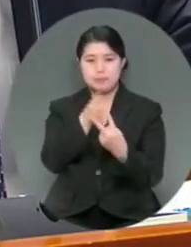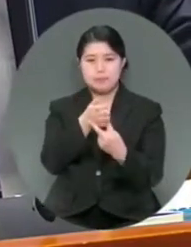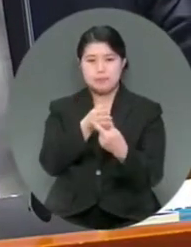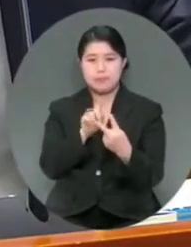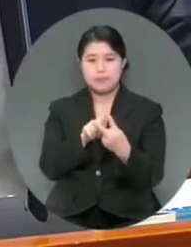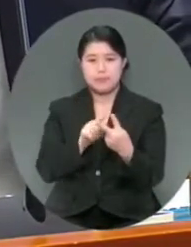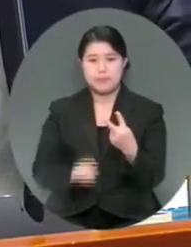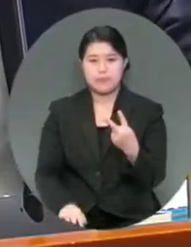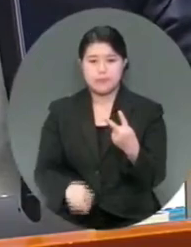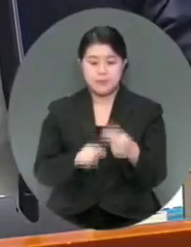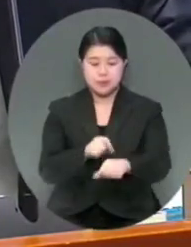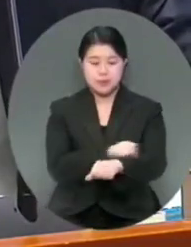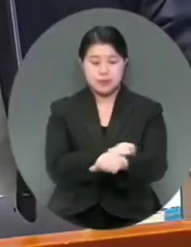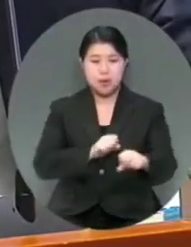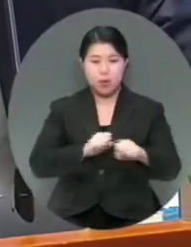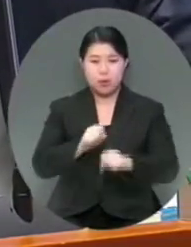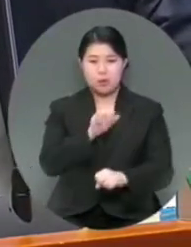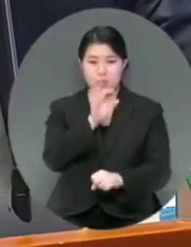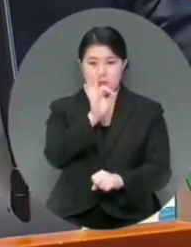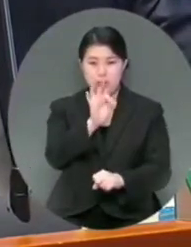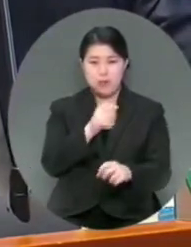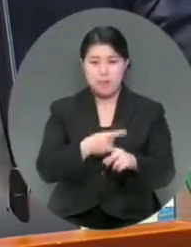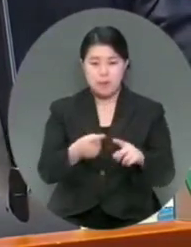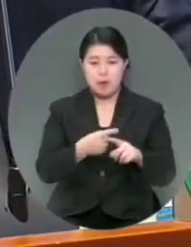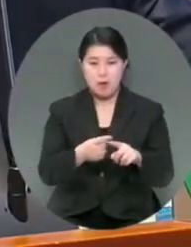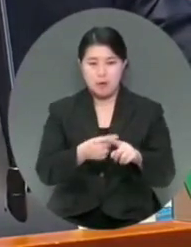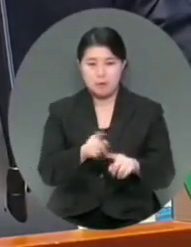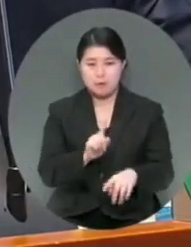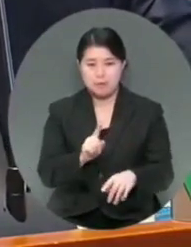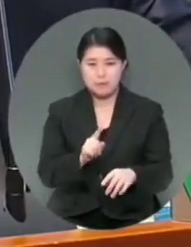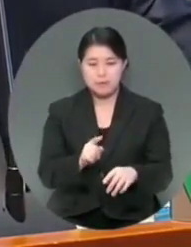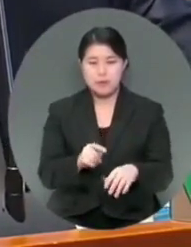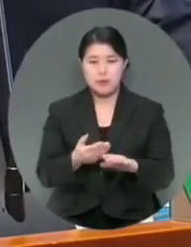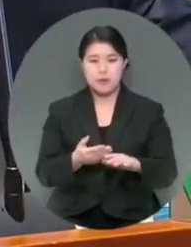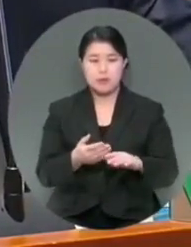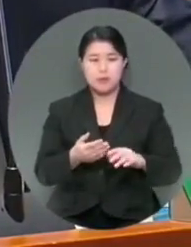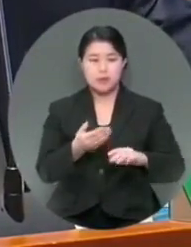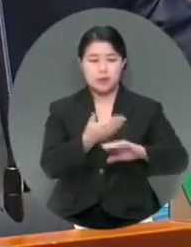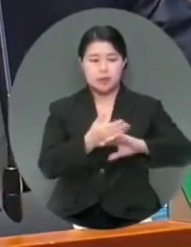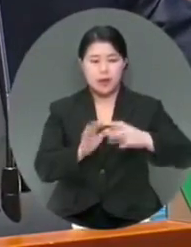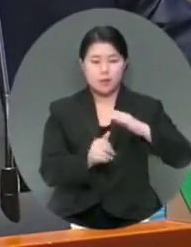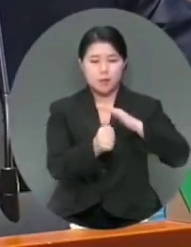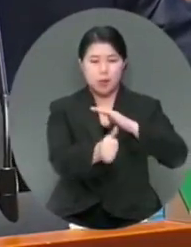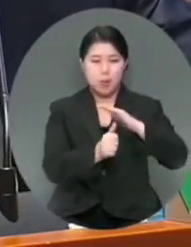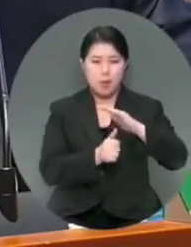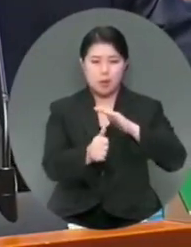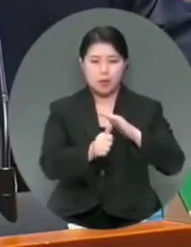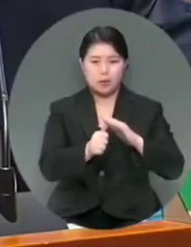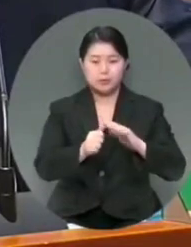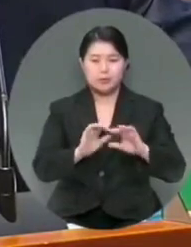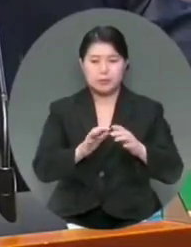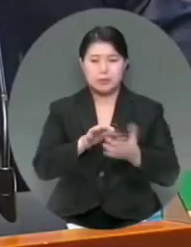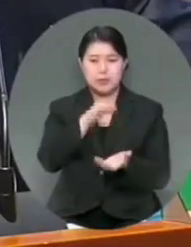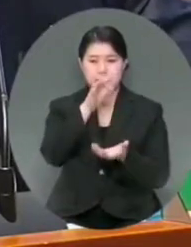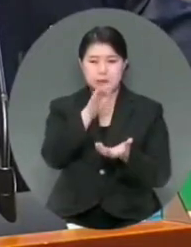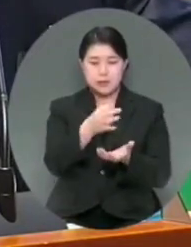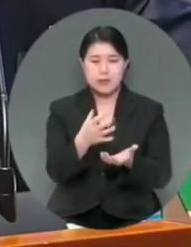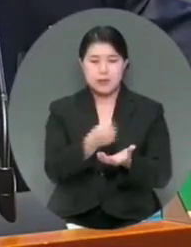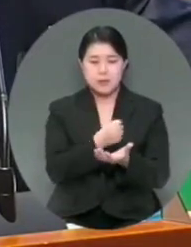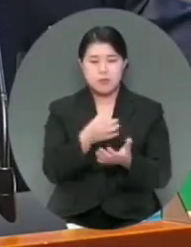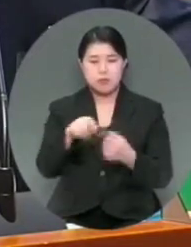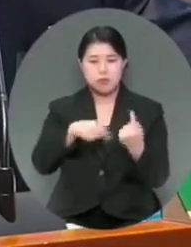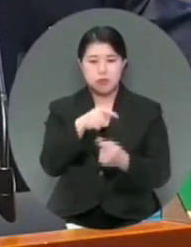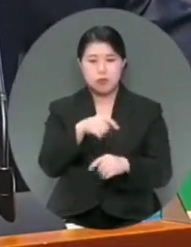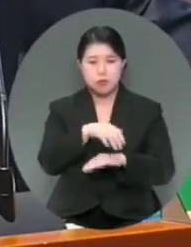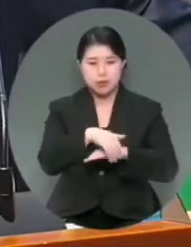기존에 이제 특활비로 편성되어 있던 저희 저 출입국 관련 정보 자산 취득 운용 예산을